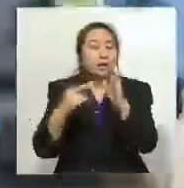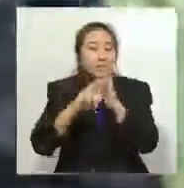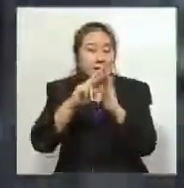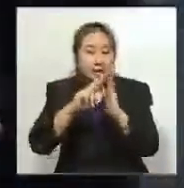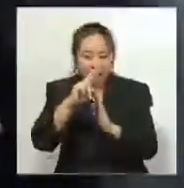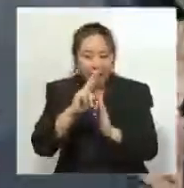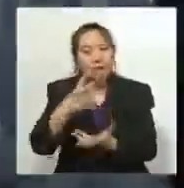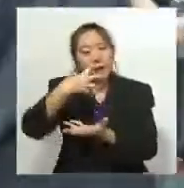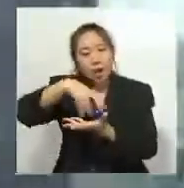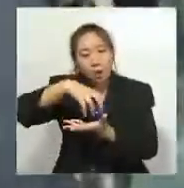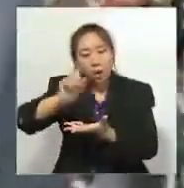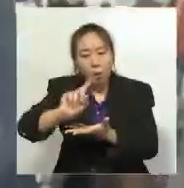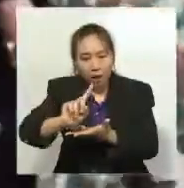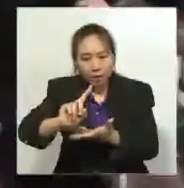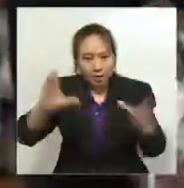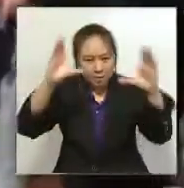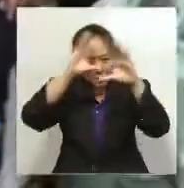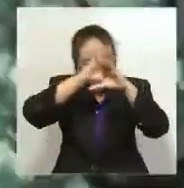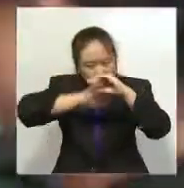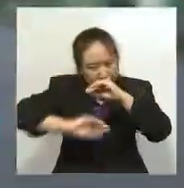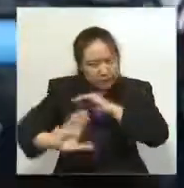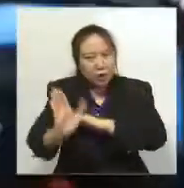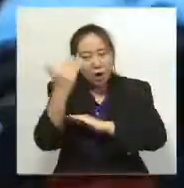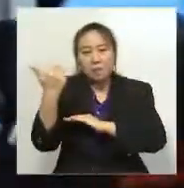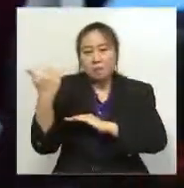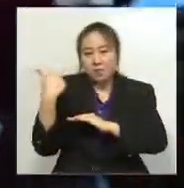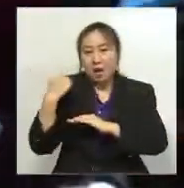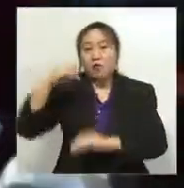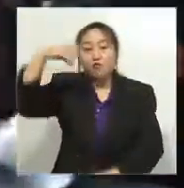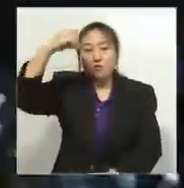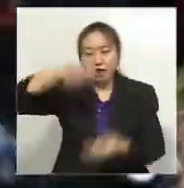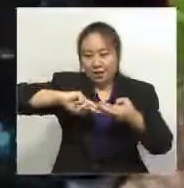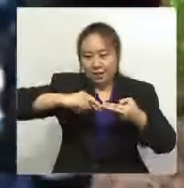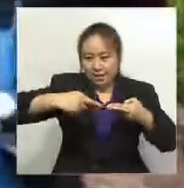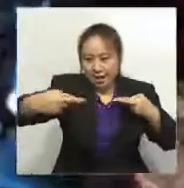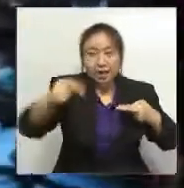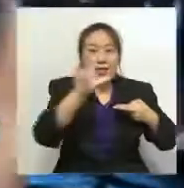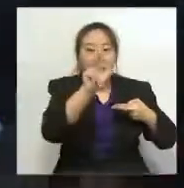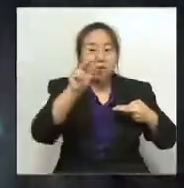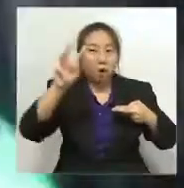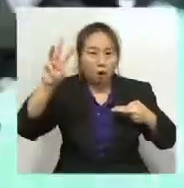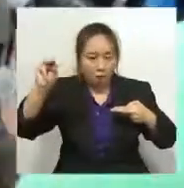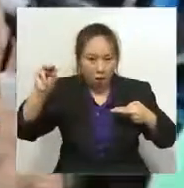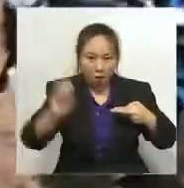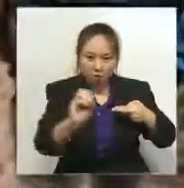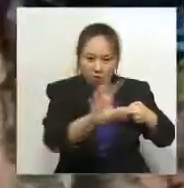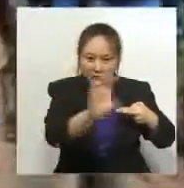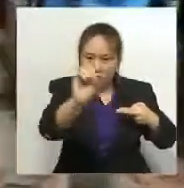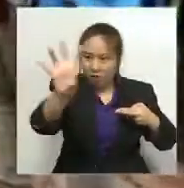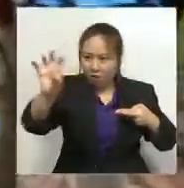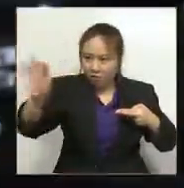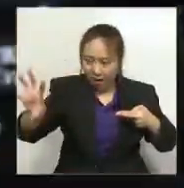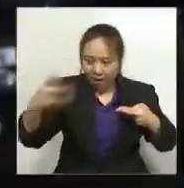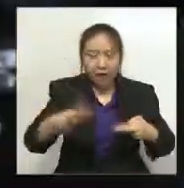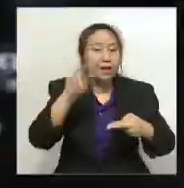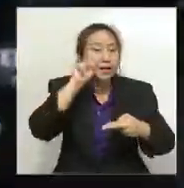ายให้ข้อมูลว่าตลอดคืนที่ผ่านมาเจ้าหน้าที่ได้ลากสายไฟความยาว3กิโลเมตรเข้าไปเพื่อส่องสว่างภายในถ้ำและสูบน้ำ